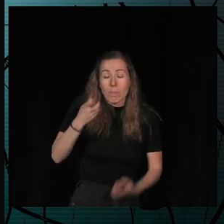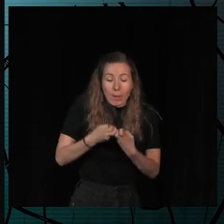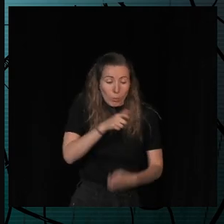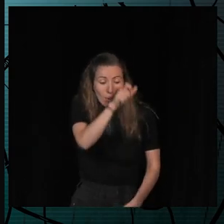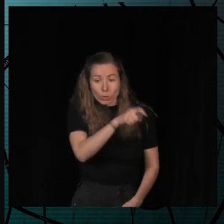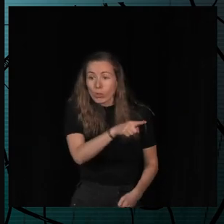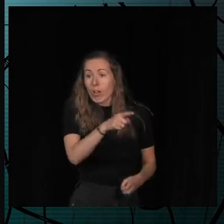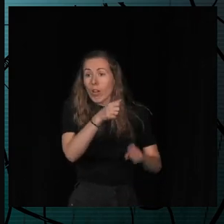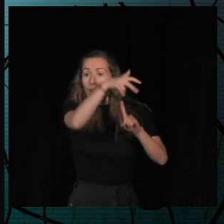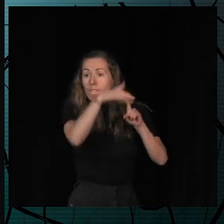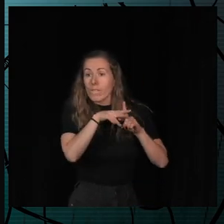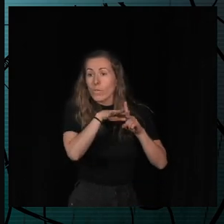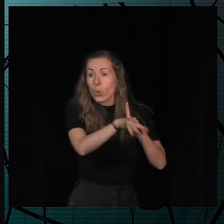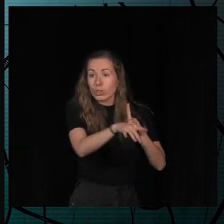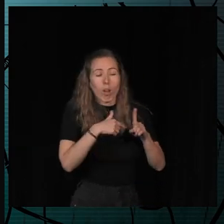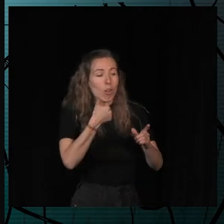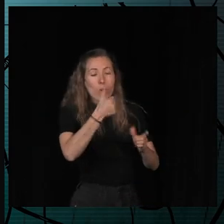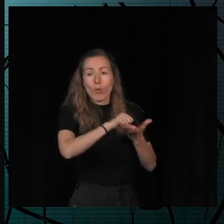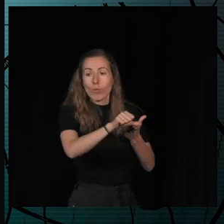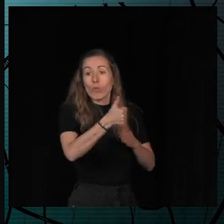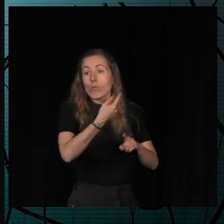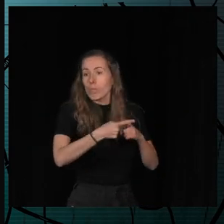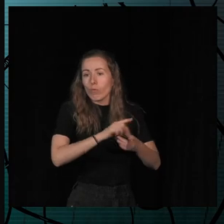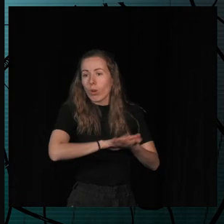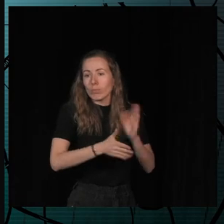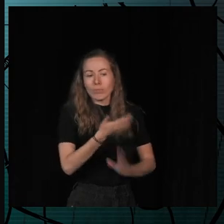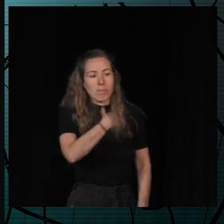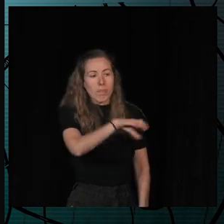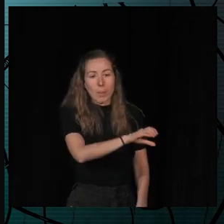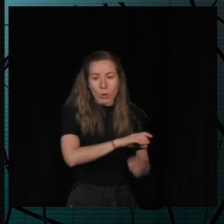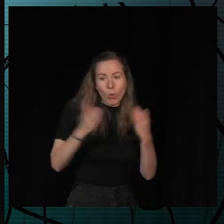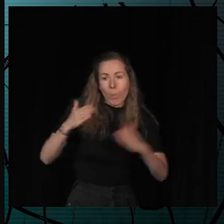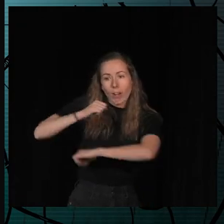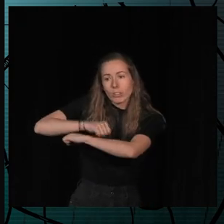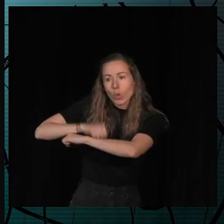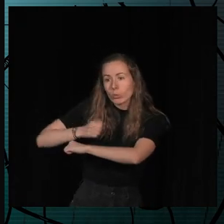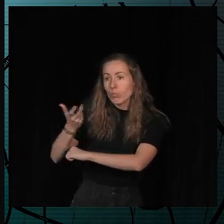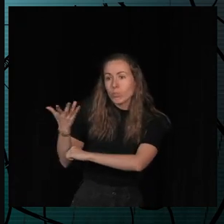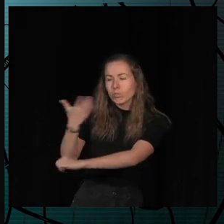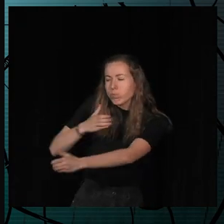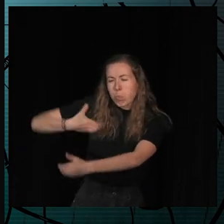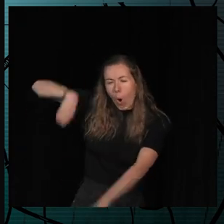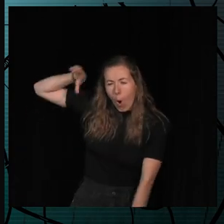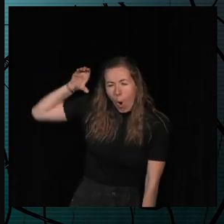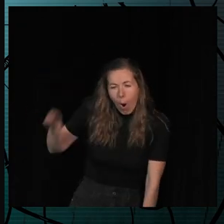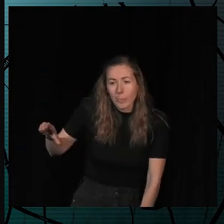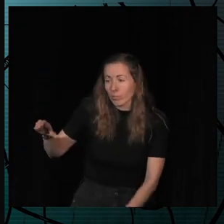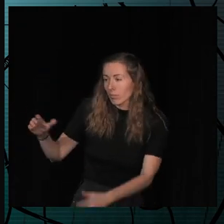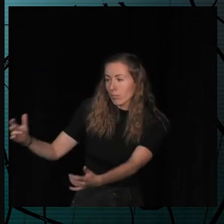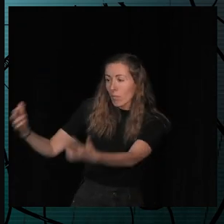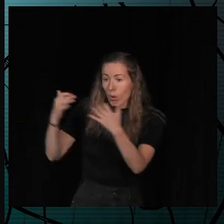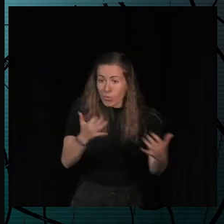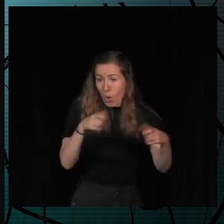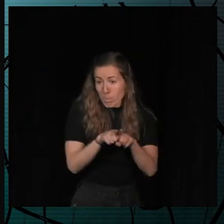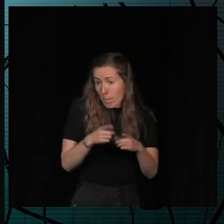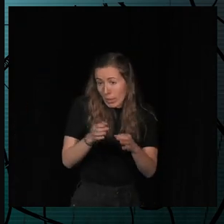une story pour vendre de la même manière qu'un stand qui coûte 150000 € donc bon donc ça crée moins d'opportunités de collectif justement et